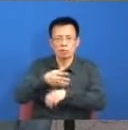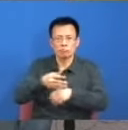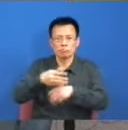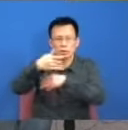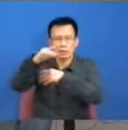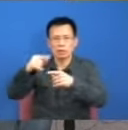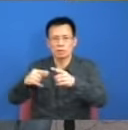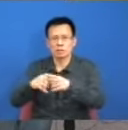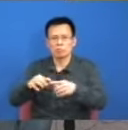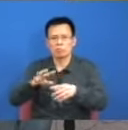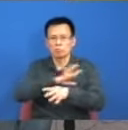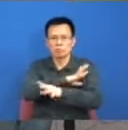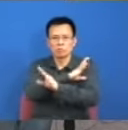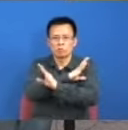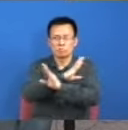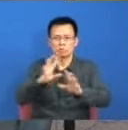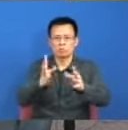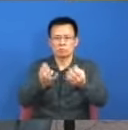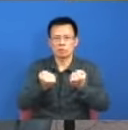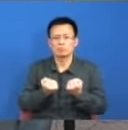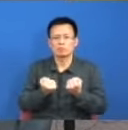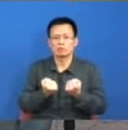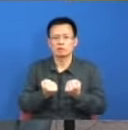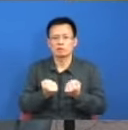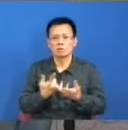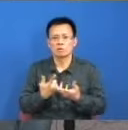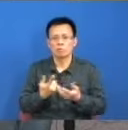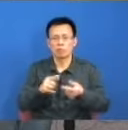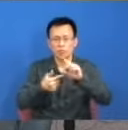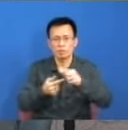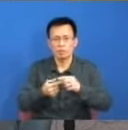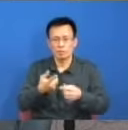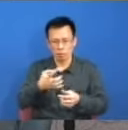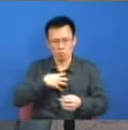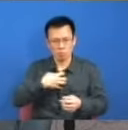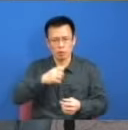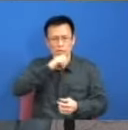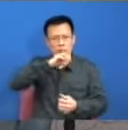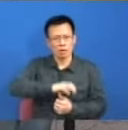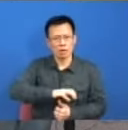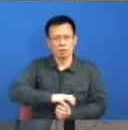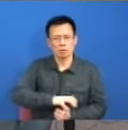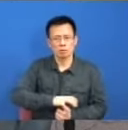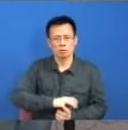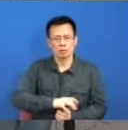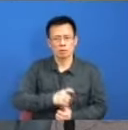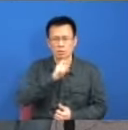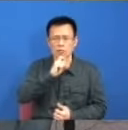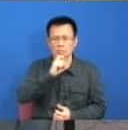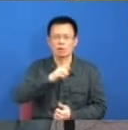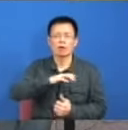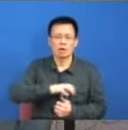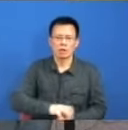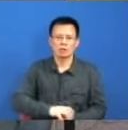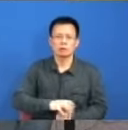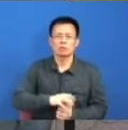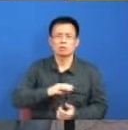嘅方法去表示佢哋嘅憤怒，你覺唔覺得有壓力？你覺得？ 有壓力，但係我覺